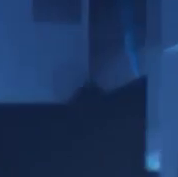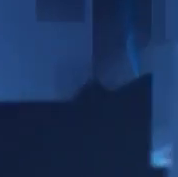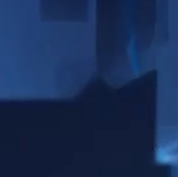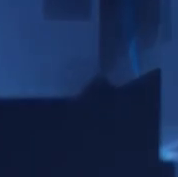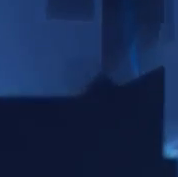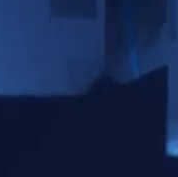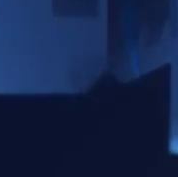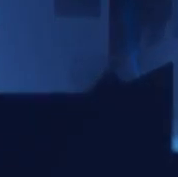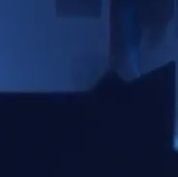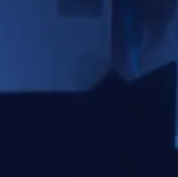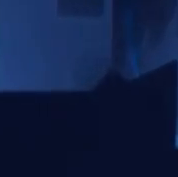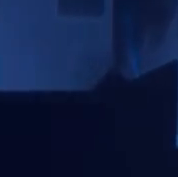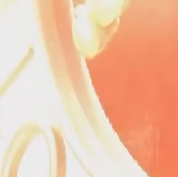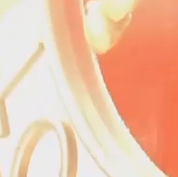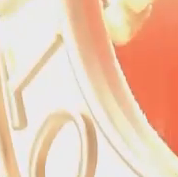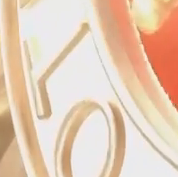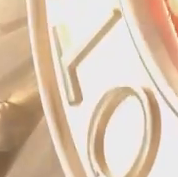ЖТСУ.